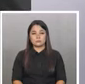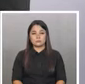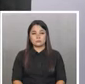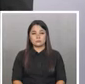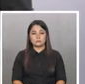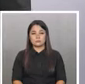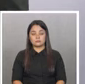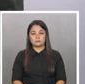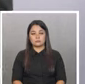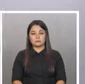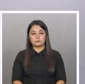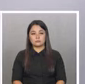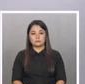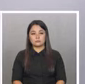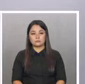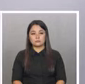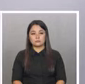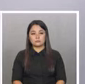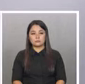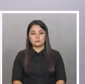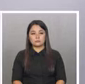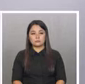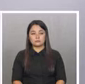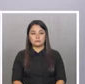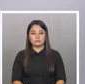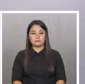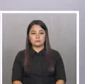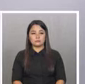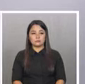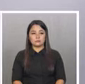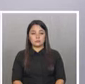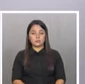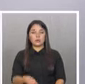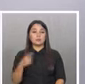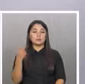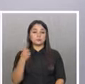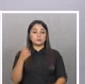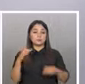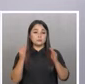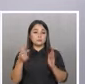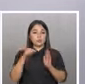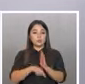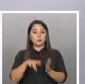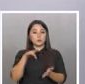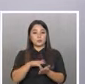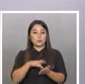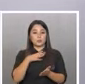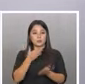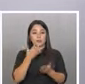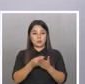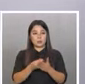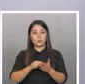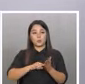топтастырып жақшаның ішіне жазайық. Ол неліктен? Себебі бірінші жақшаның ішіндегі ортақ көбейткіш 5b